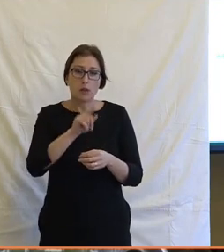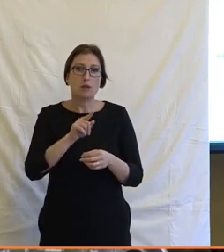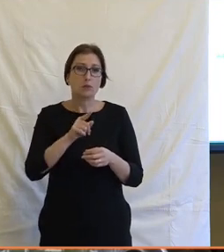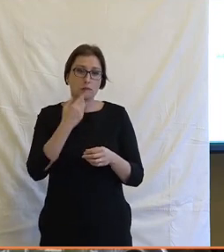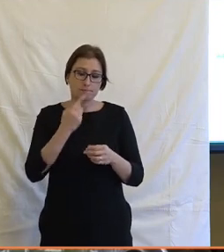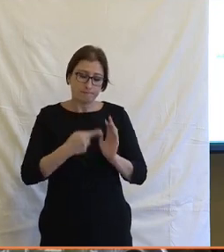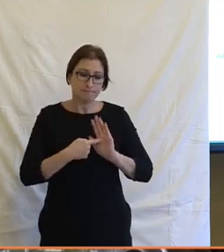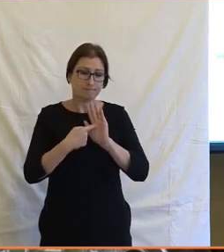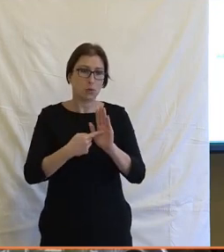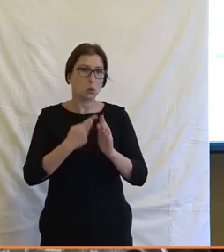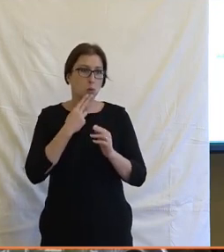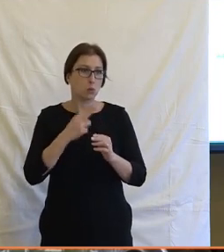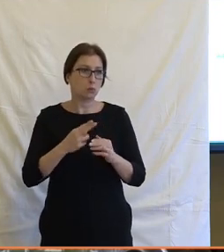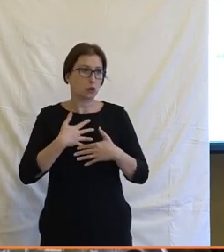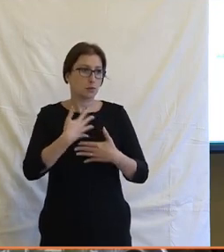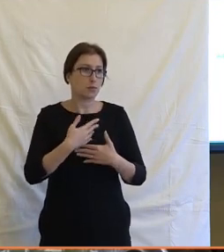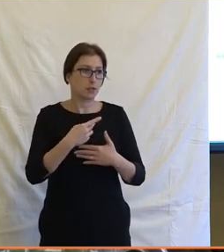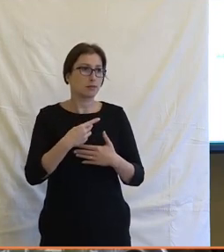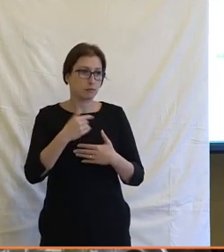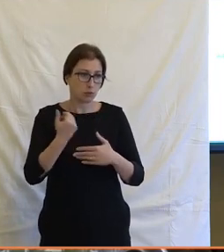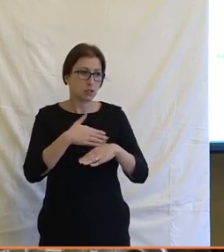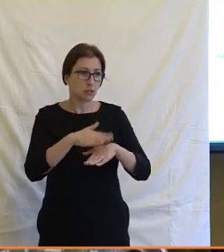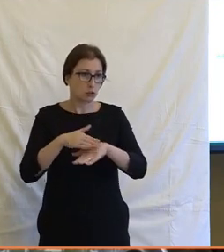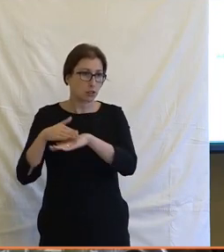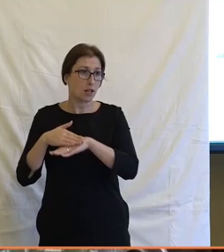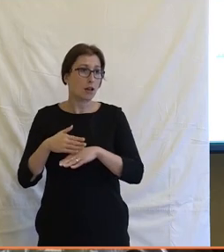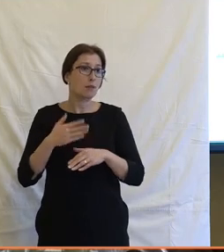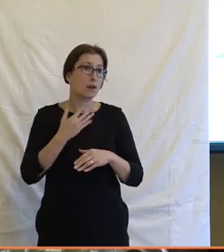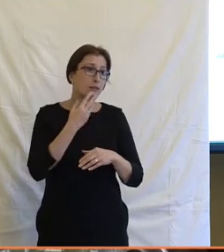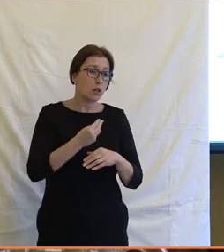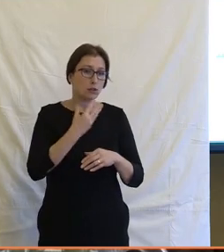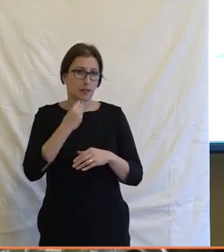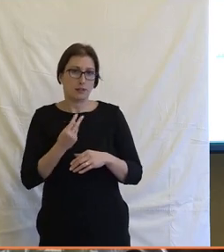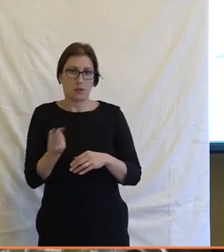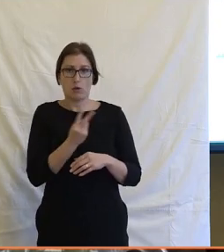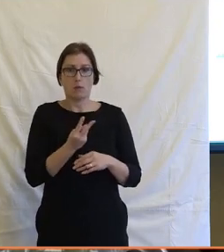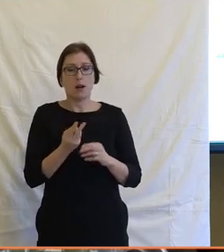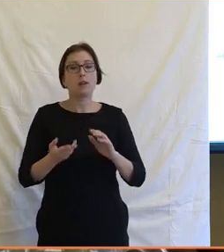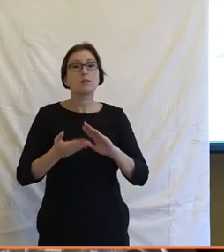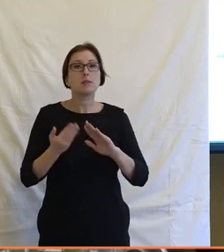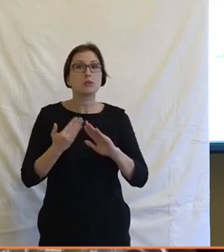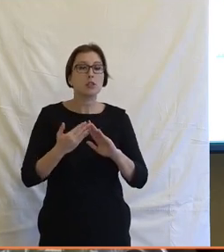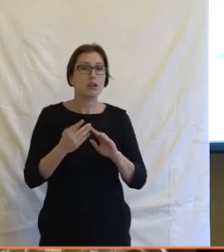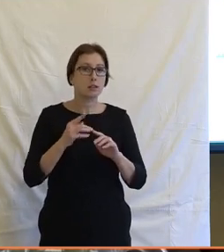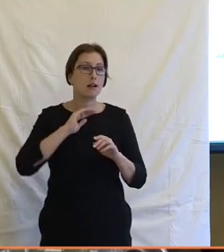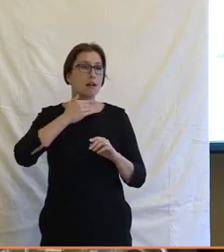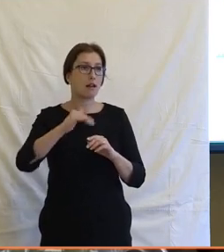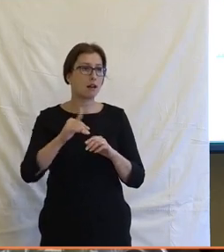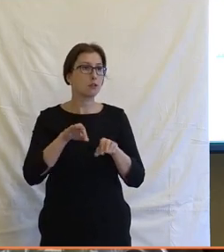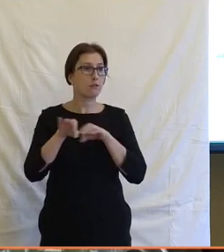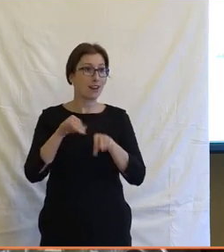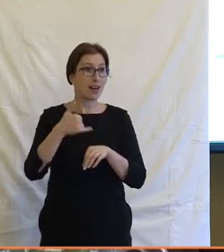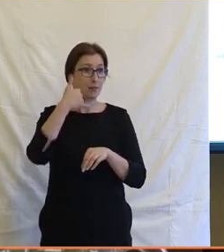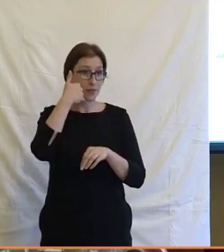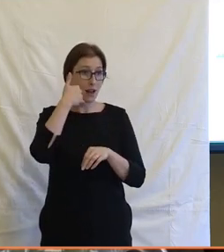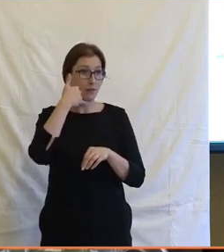trh. Naprosto čistě klientům říkám svoje výhody i ty nevýhody. Já například třeba ovládám hlasově